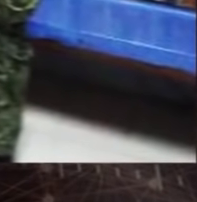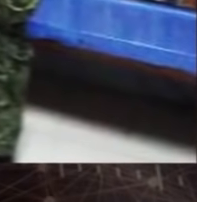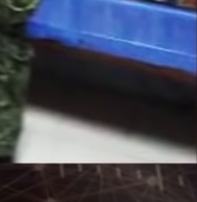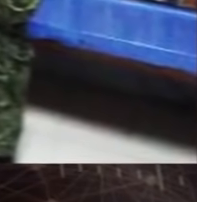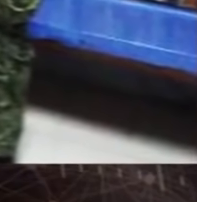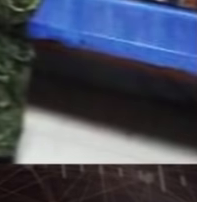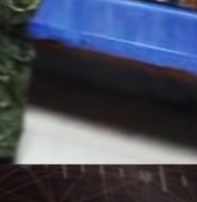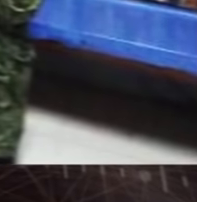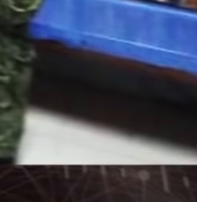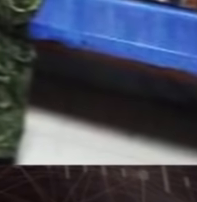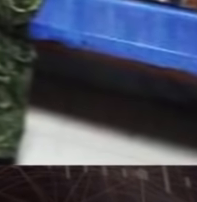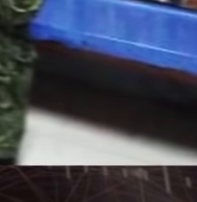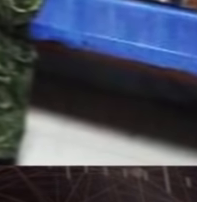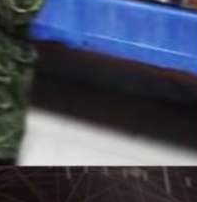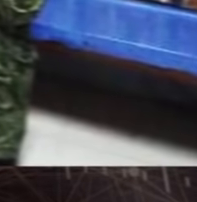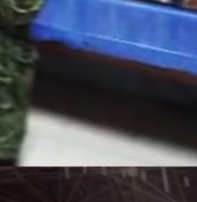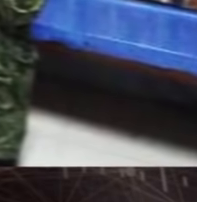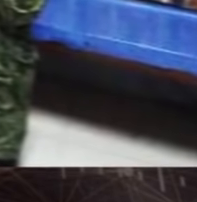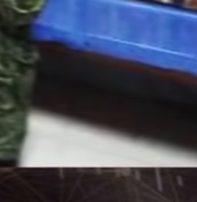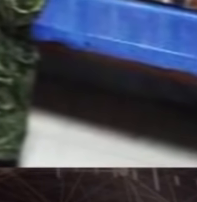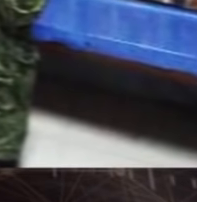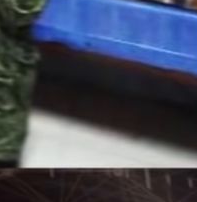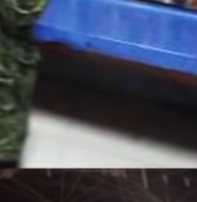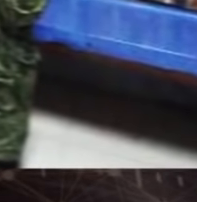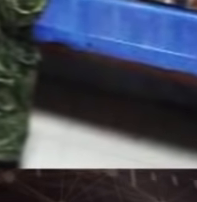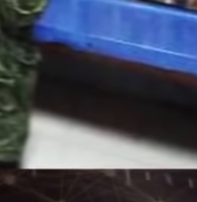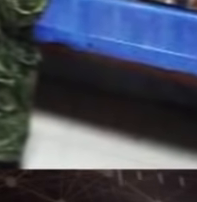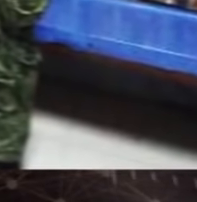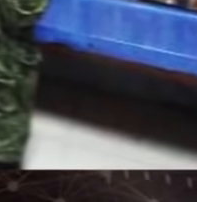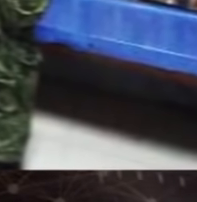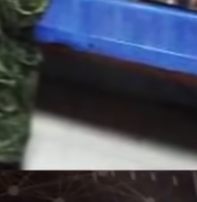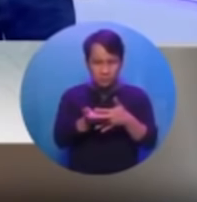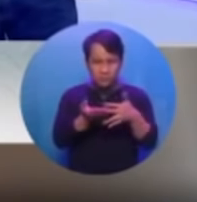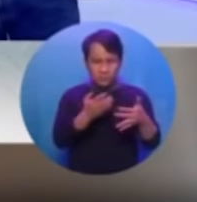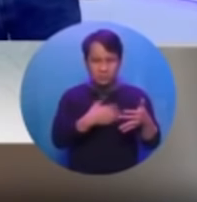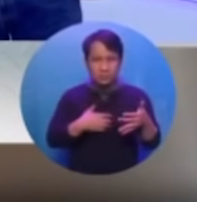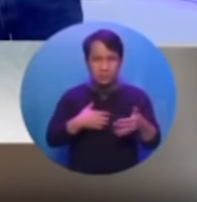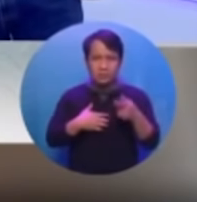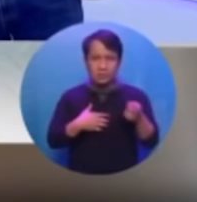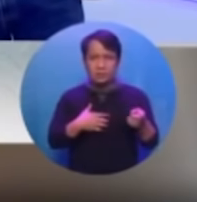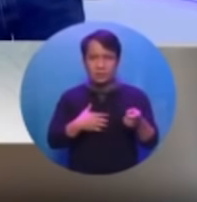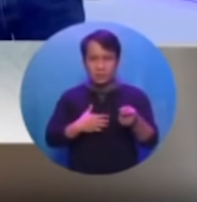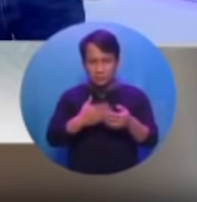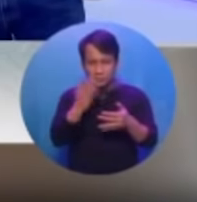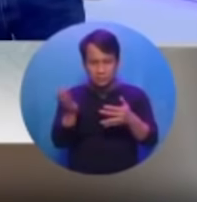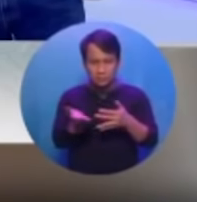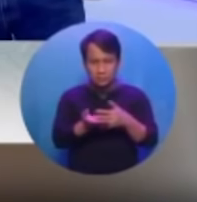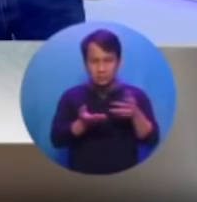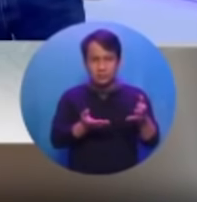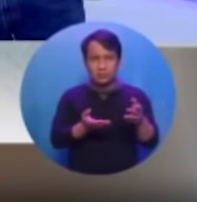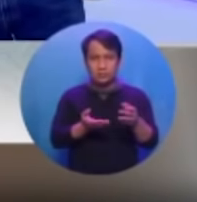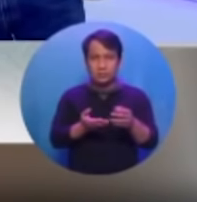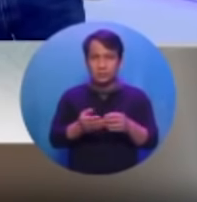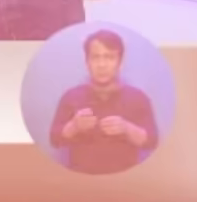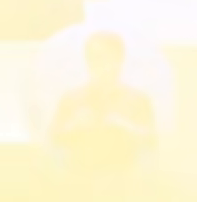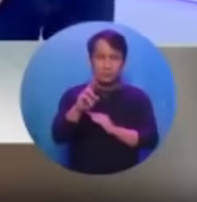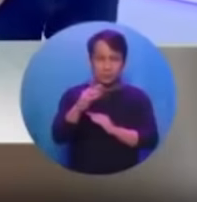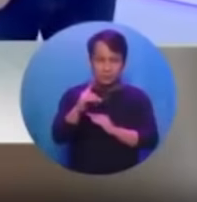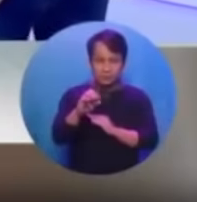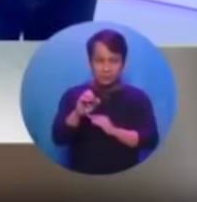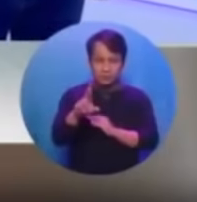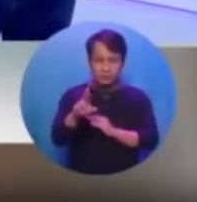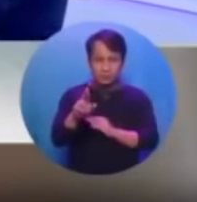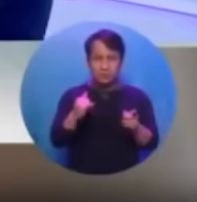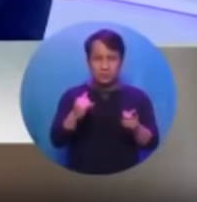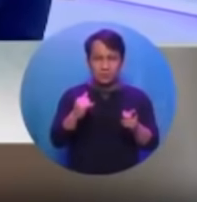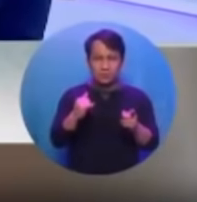po sa inquest proceeding. Ano po yung kaso isinampa sa kanya, Colonel, sir? Bali, ang sinampa po namin is double murder. Pwede